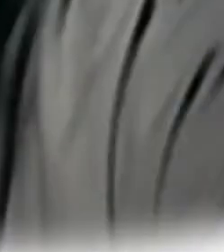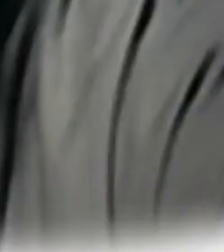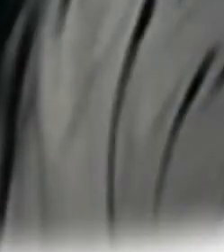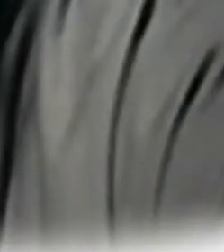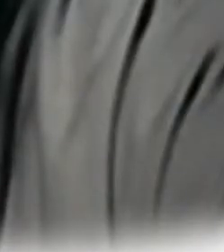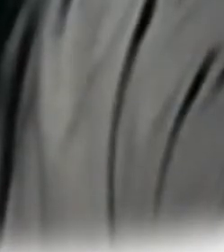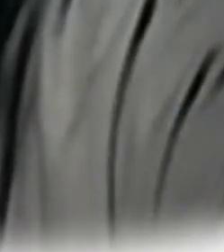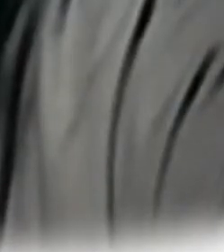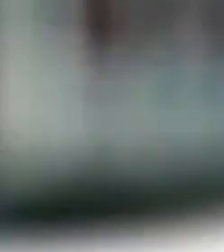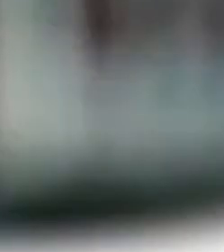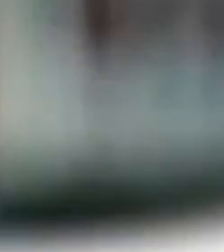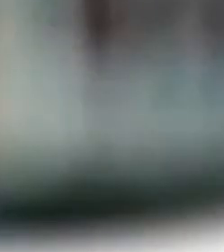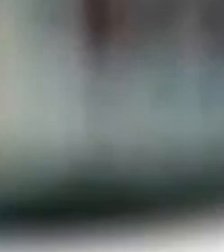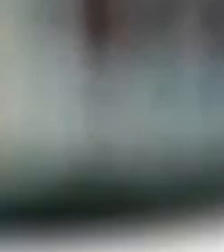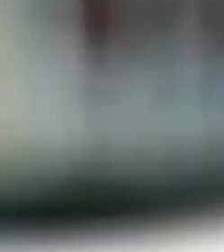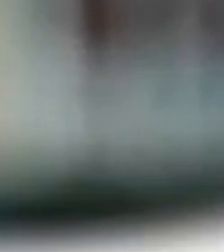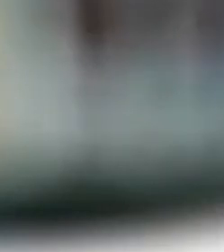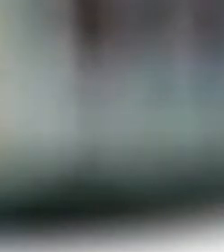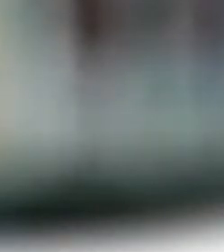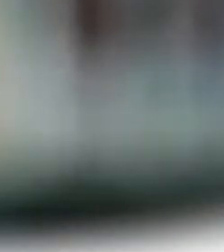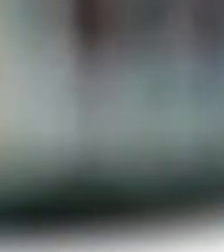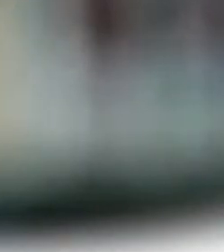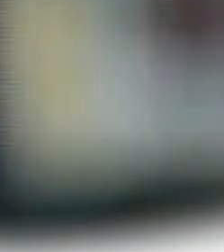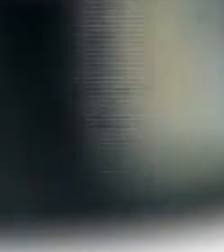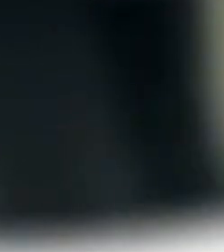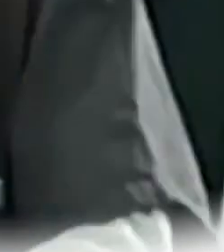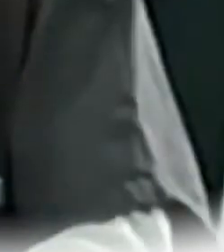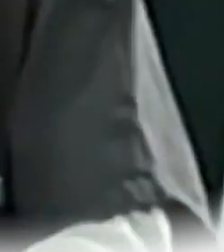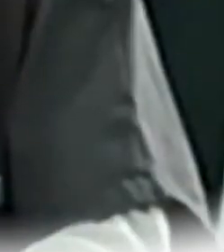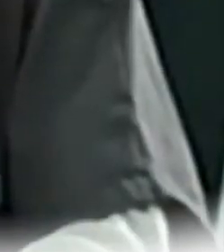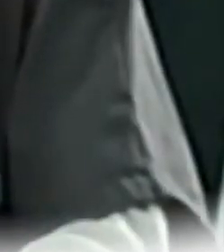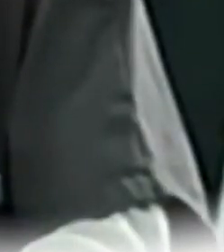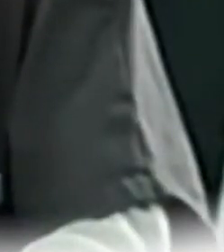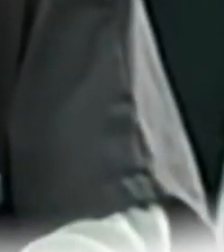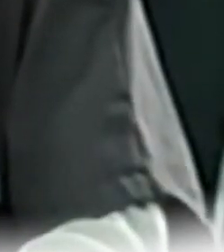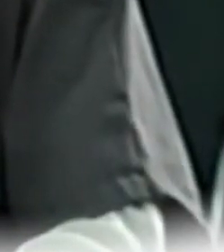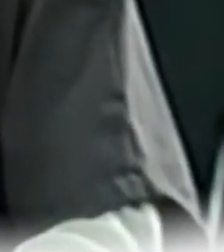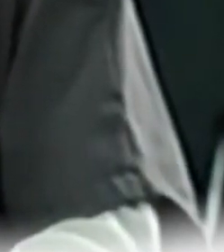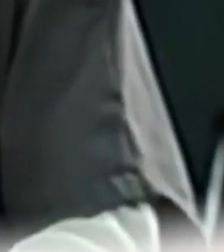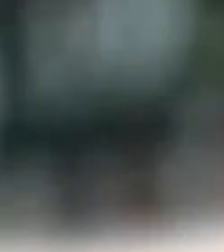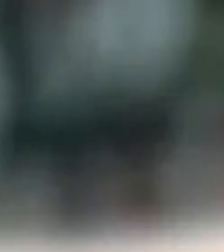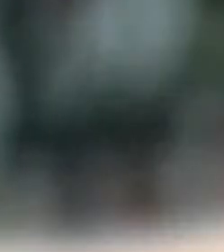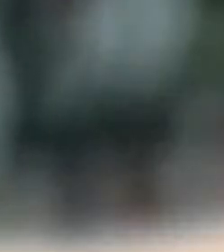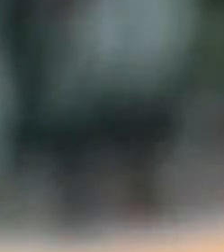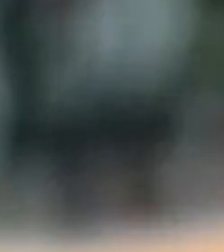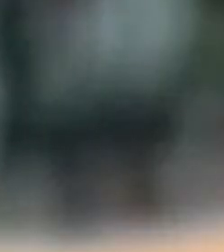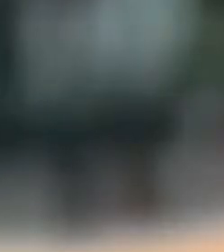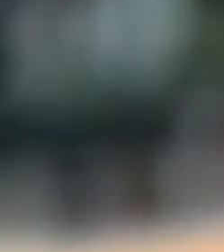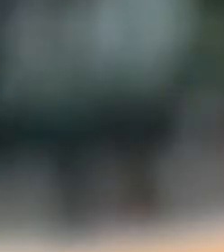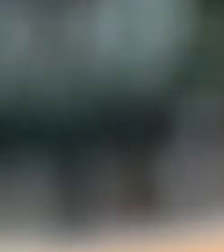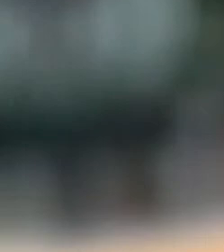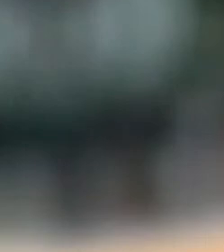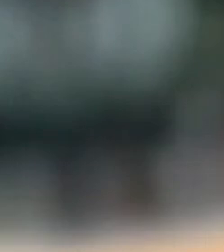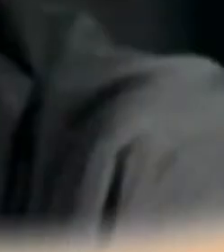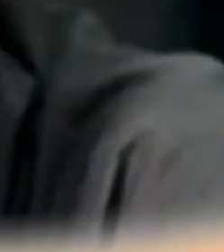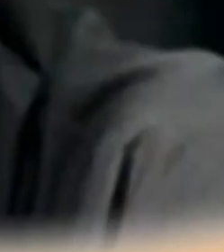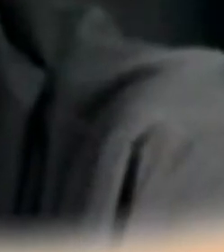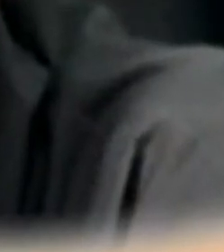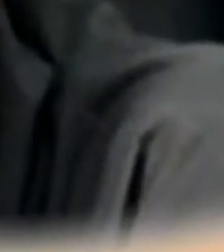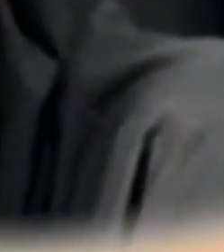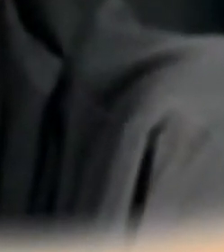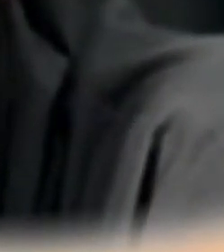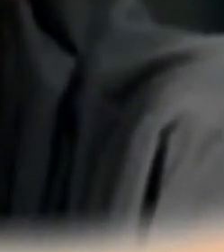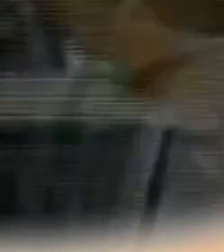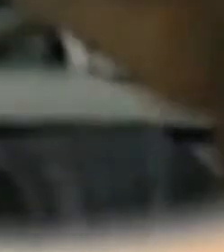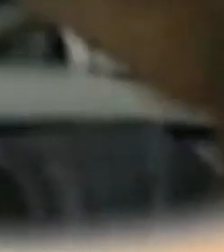utuku. Unaona? Lazima tuweze kukutengeneza kidogo. Hapa kuna kamodha fulani, kamodha ndo watandike waache kukuambia